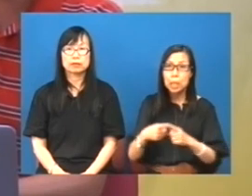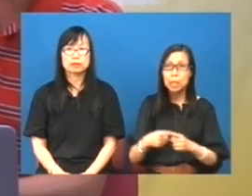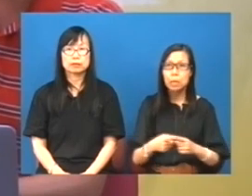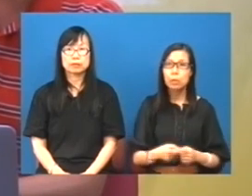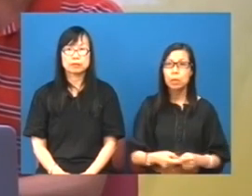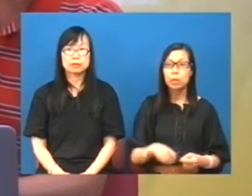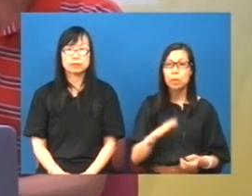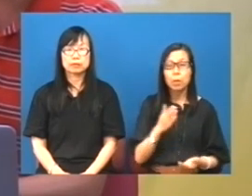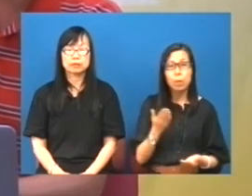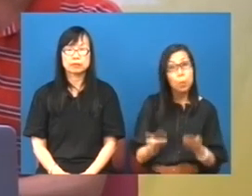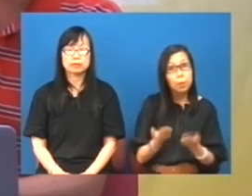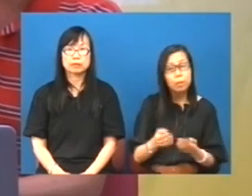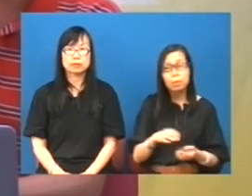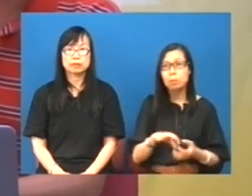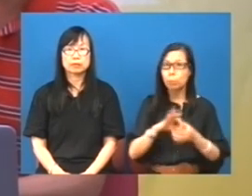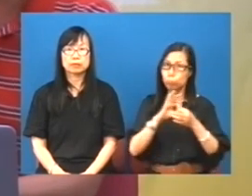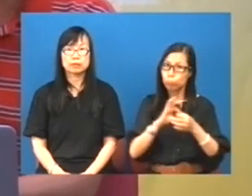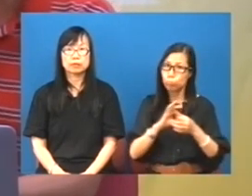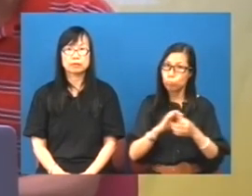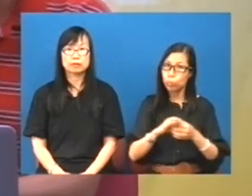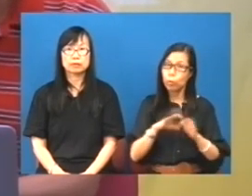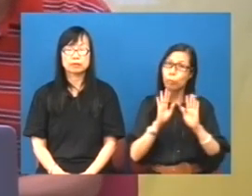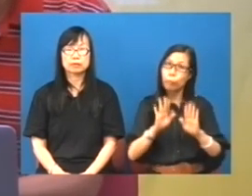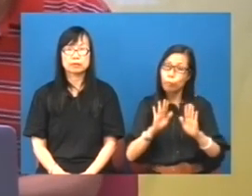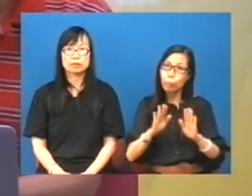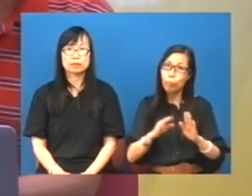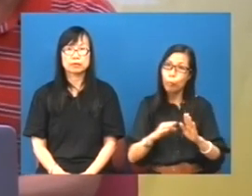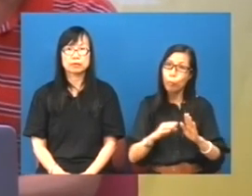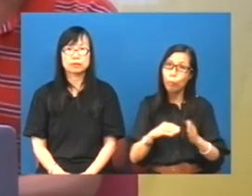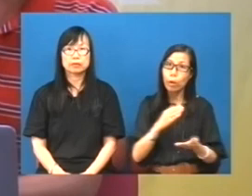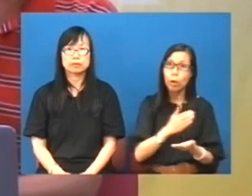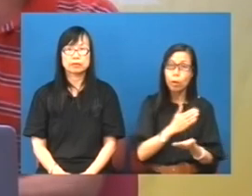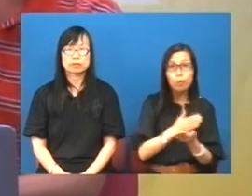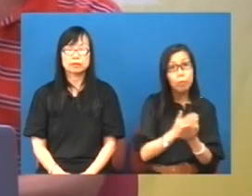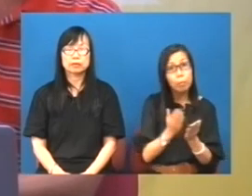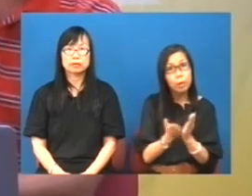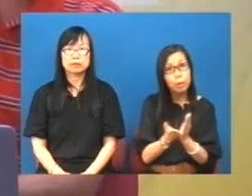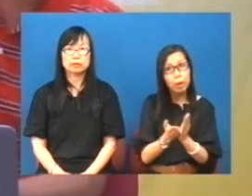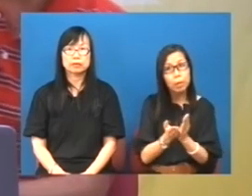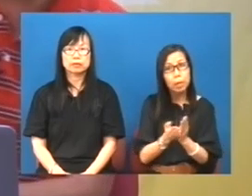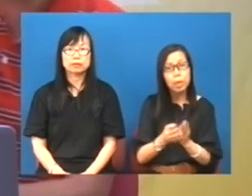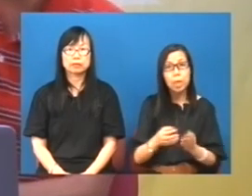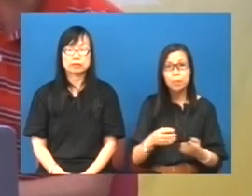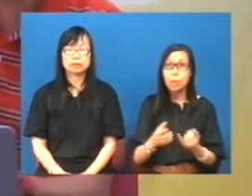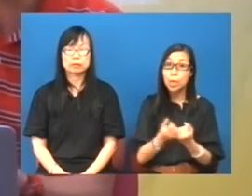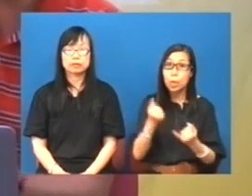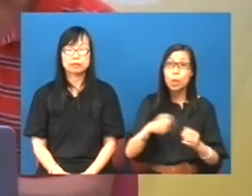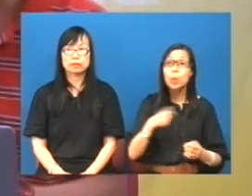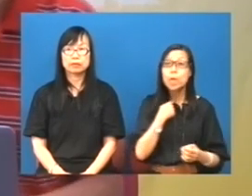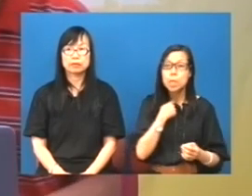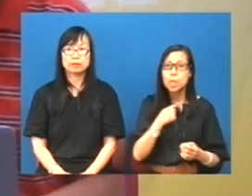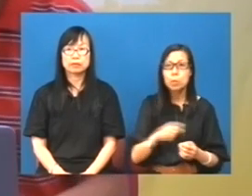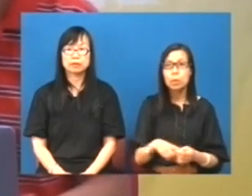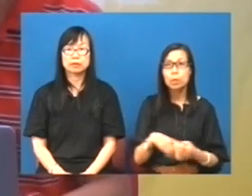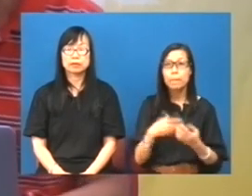關的設施服務甚至一些生活必需品是一向被政府